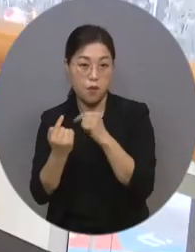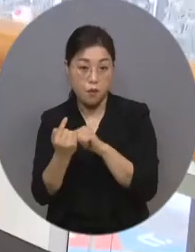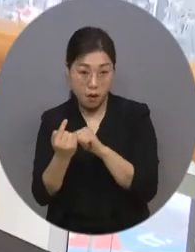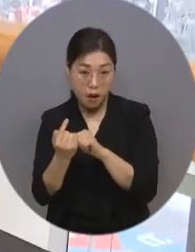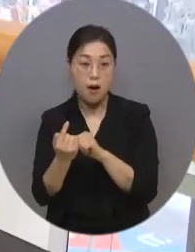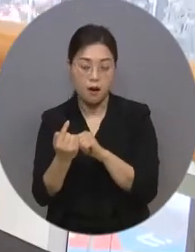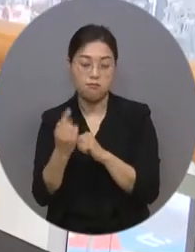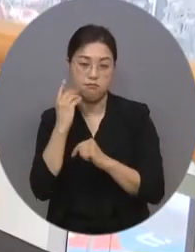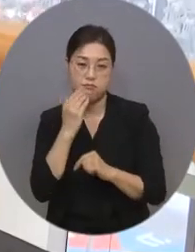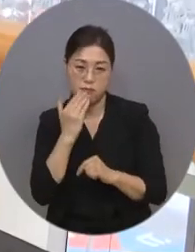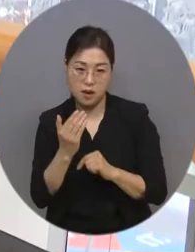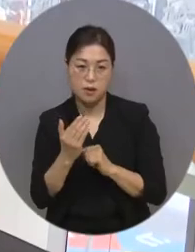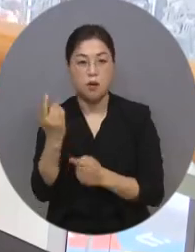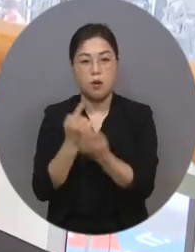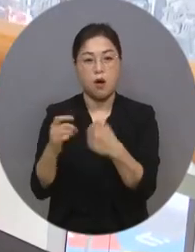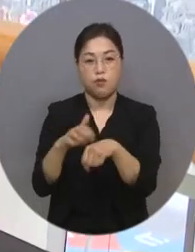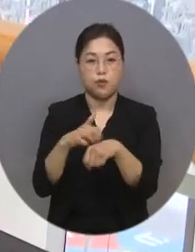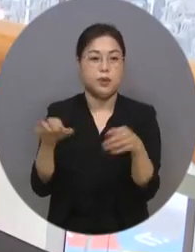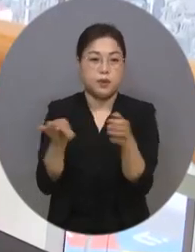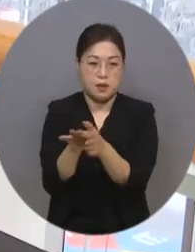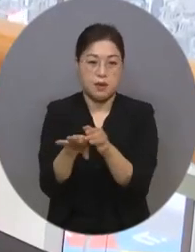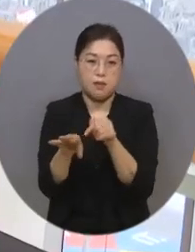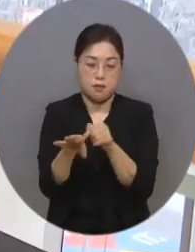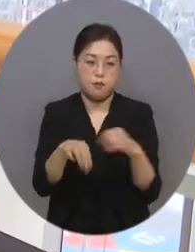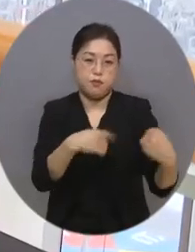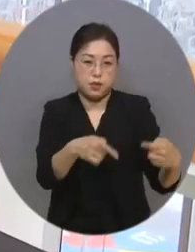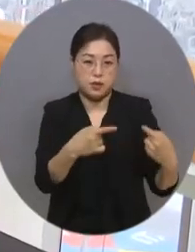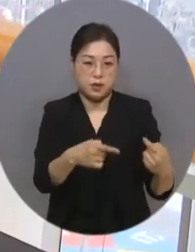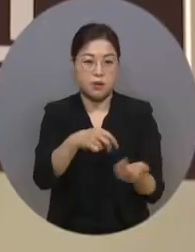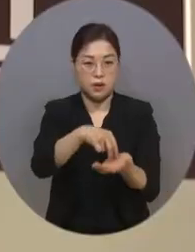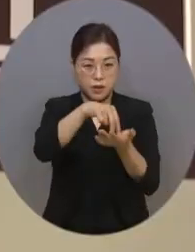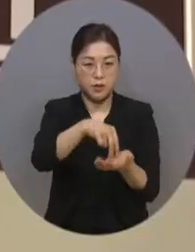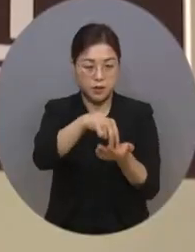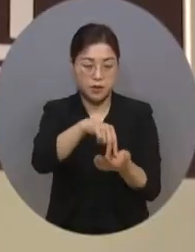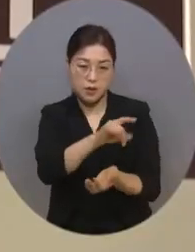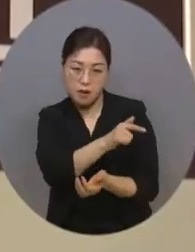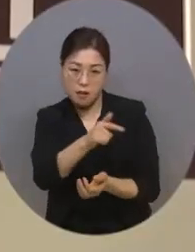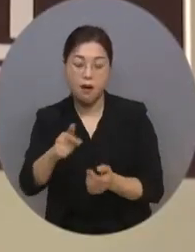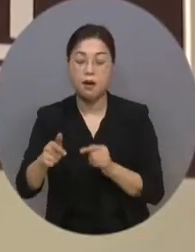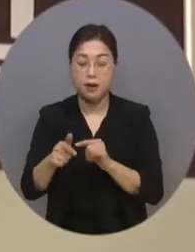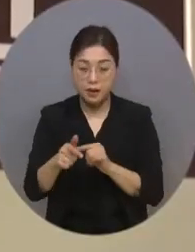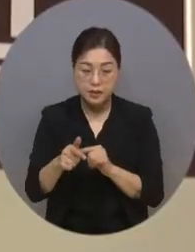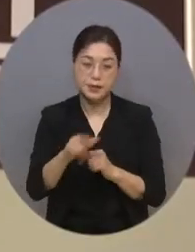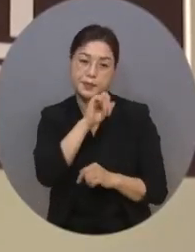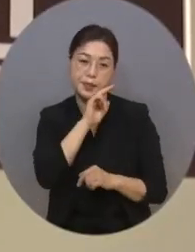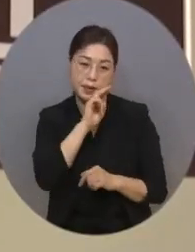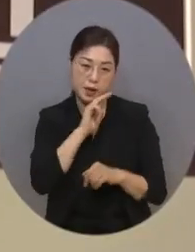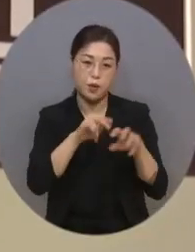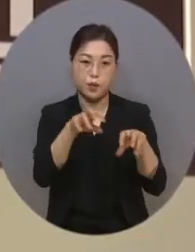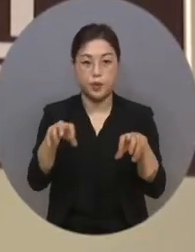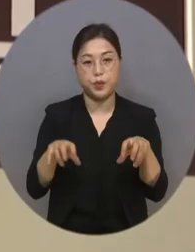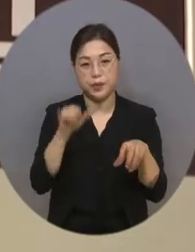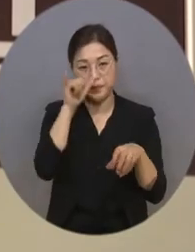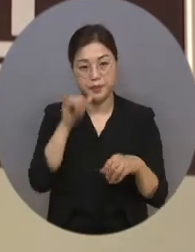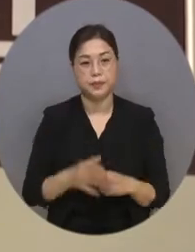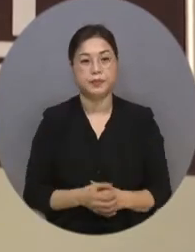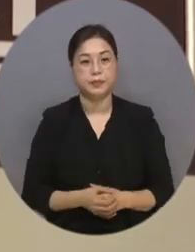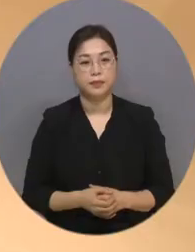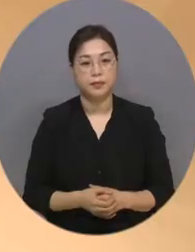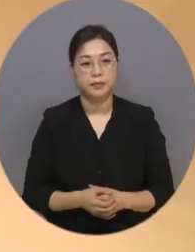이들의 이용해 불편함을 없애기 위한 휠체어 엘리베이터 등 다양한 아동 편의시설이 설치되어